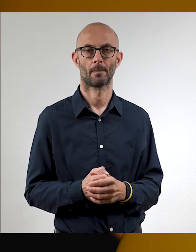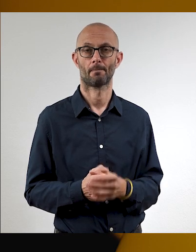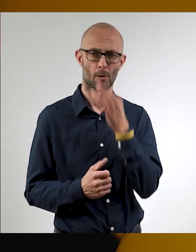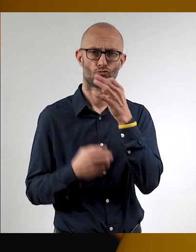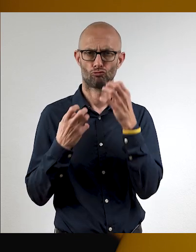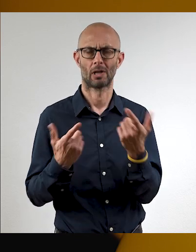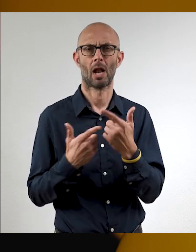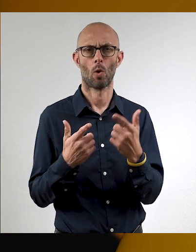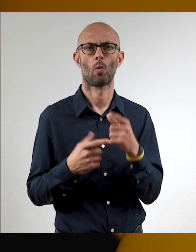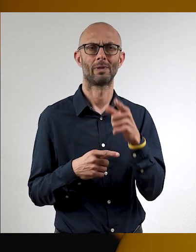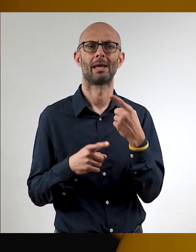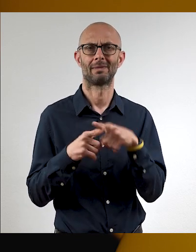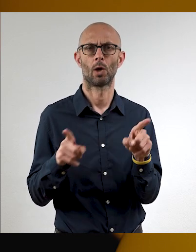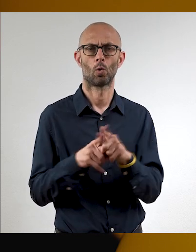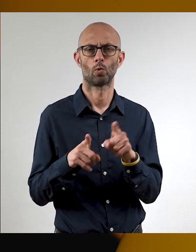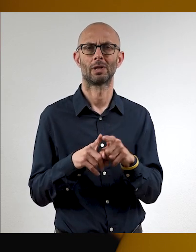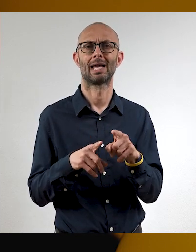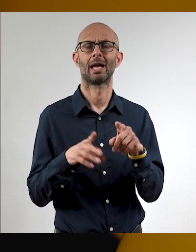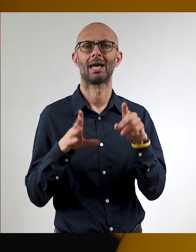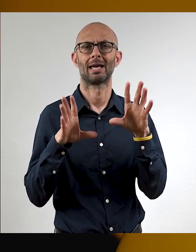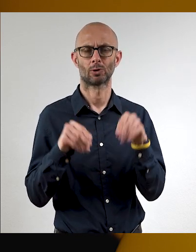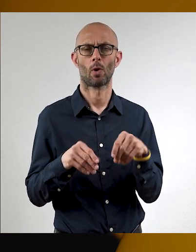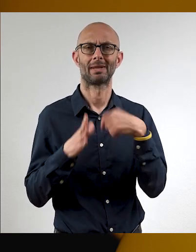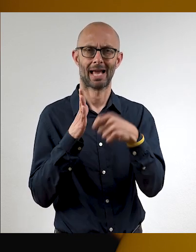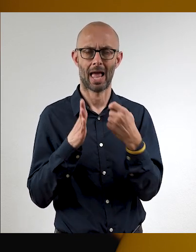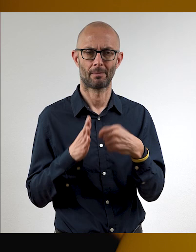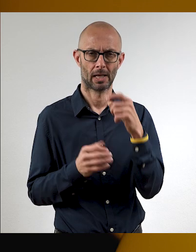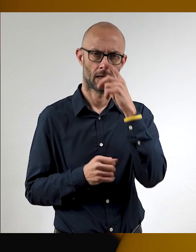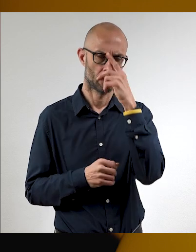Če želite, lahko v tem delu tudi izklopite kamere.